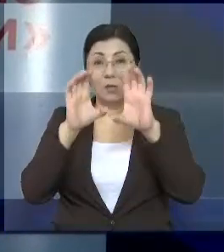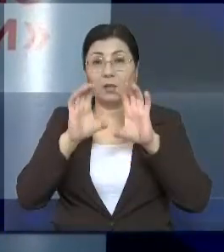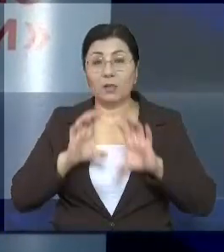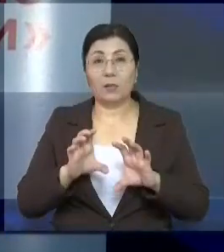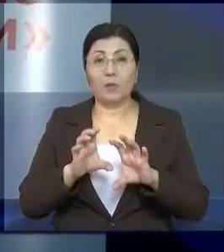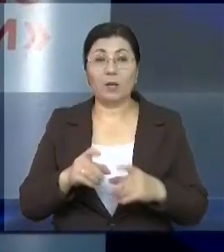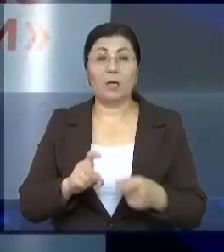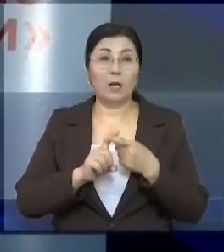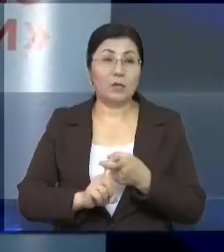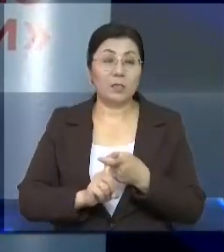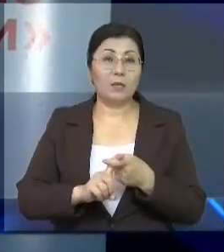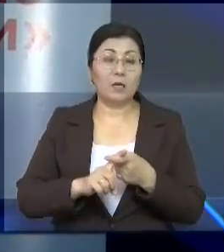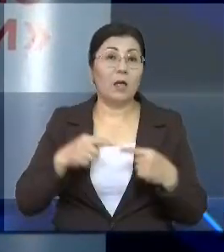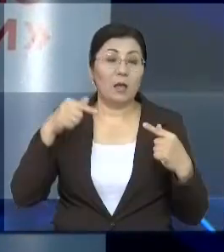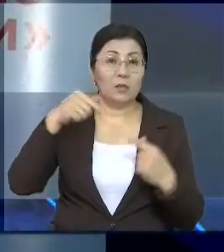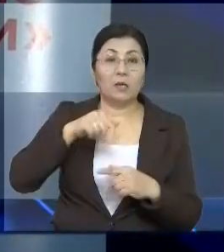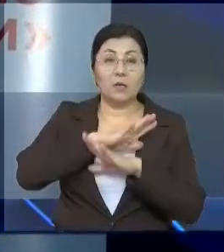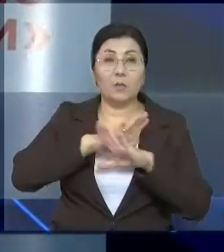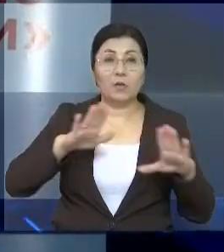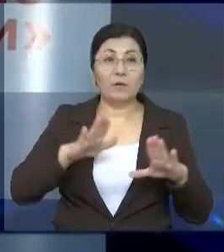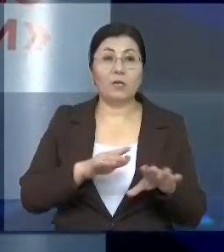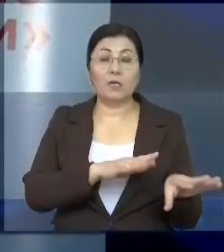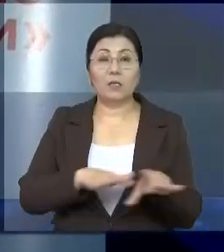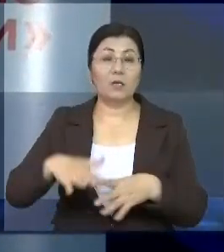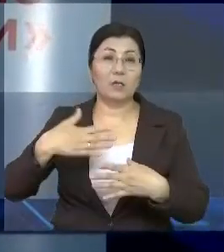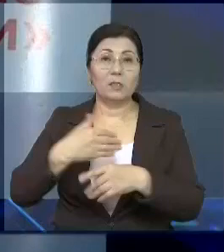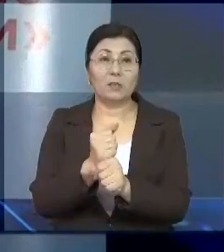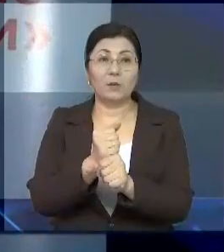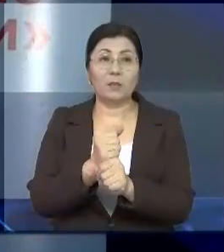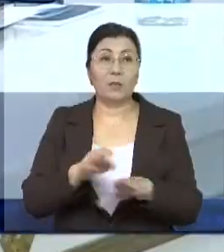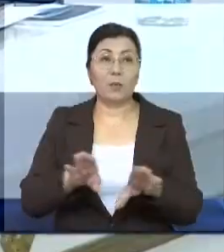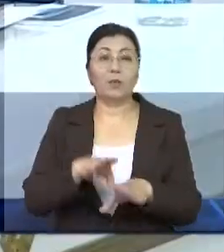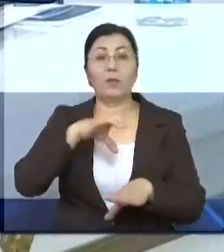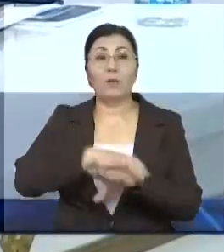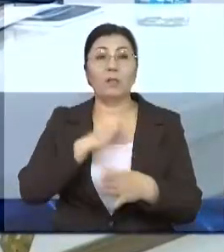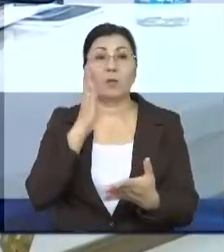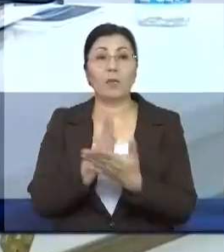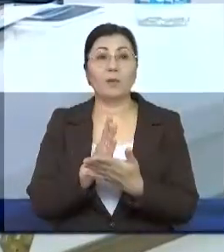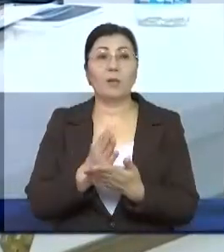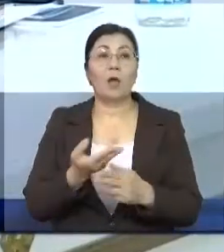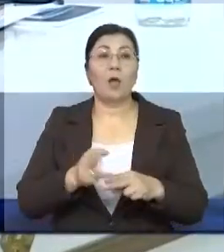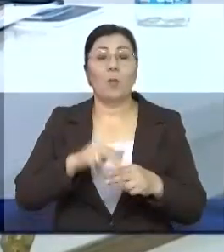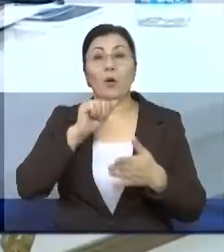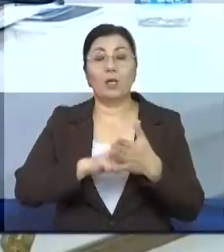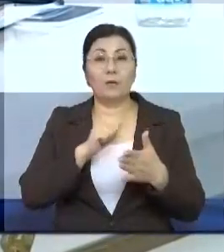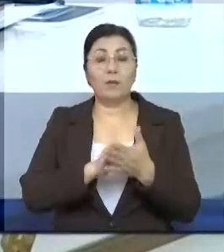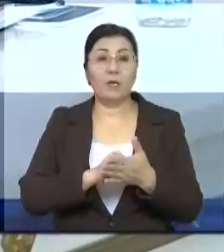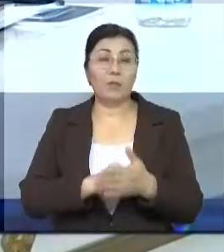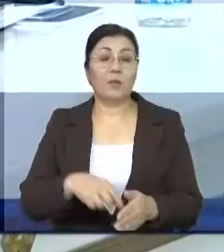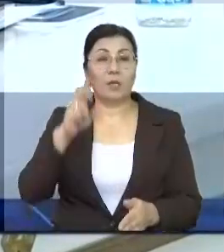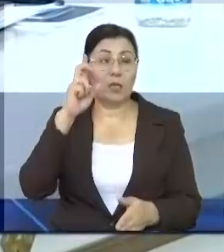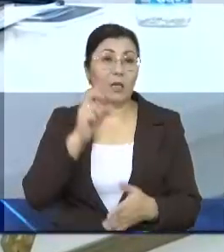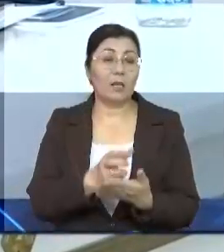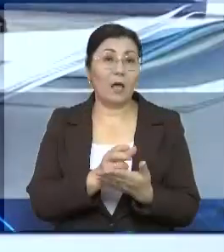заңнамалық нормаға сәйкес келмегендіктен, яғни істің қысқаруына келіп соқтырады көп жерде. Ондай фактілер бар. Әрине, бұған себеп құлдықтағы жандардың